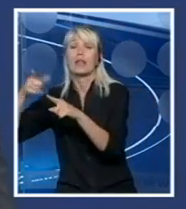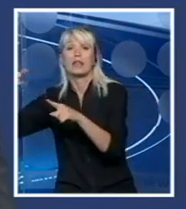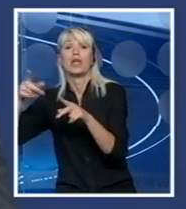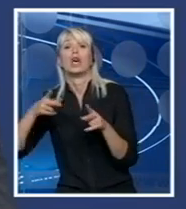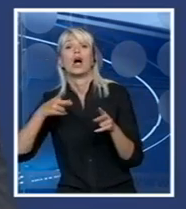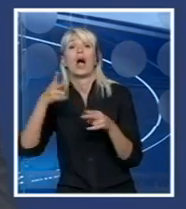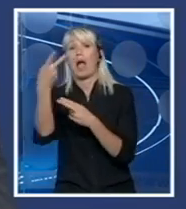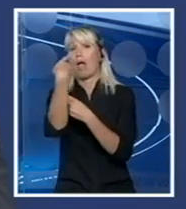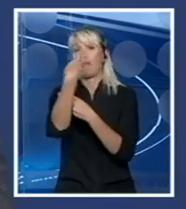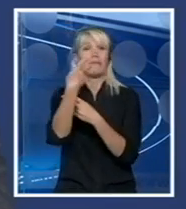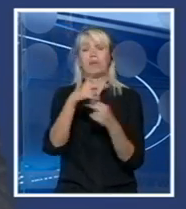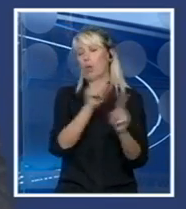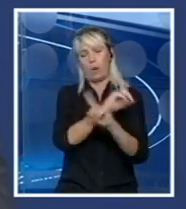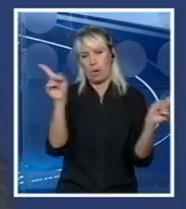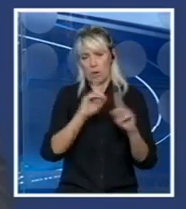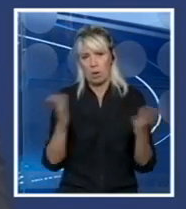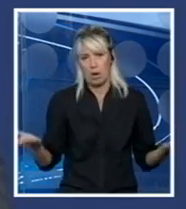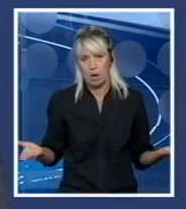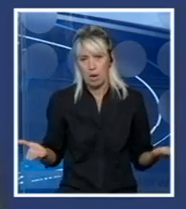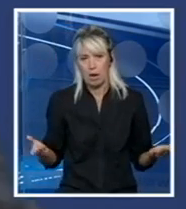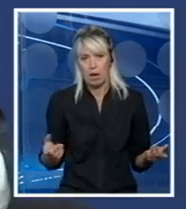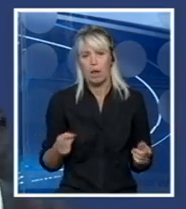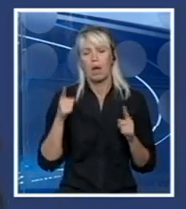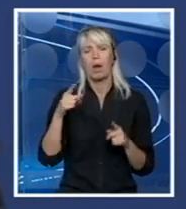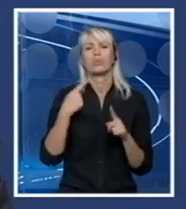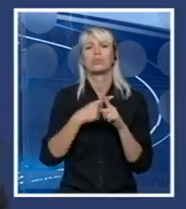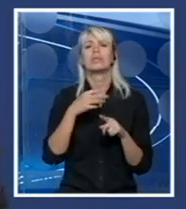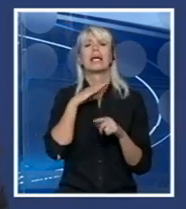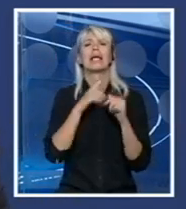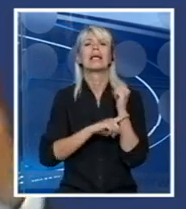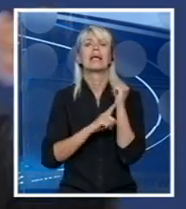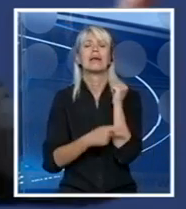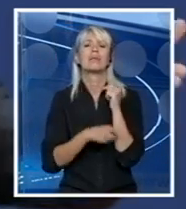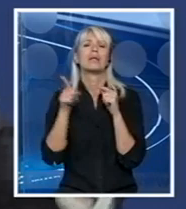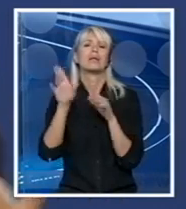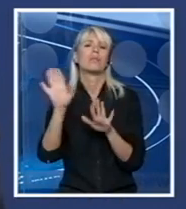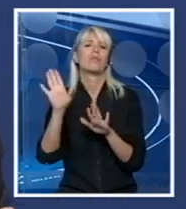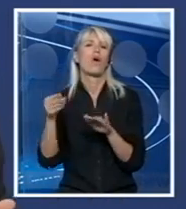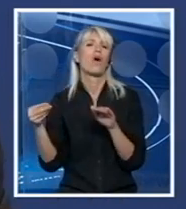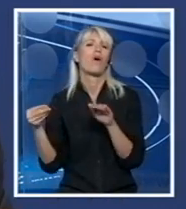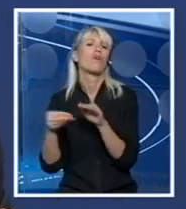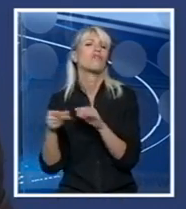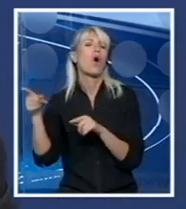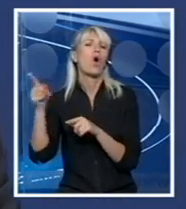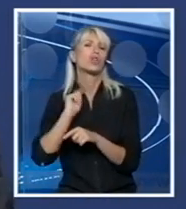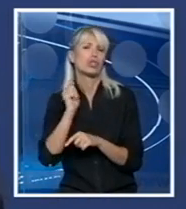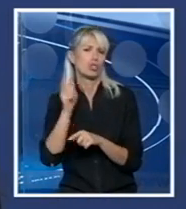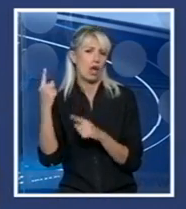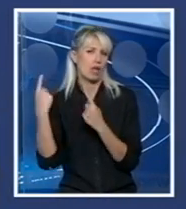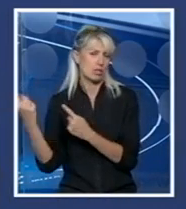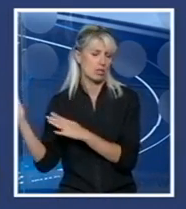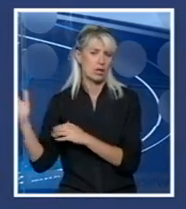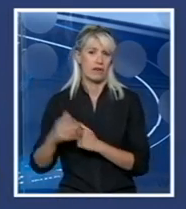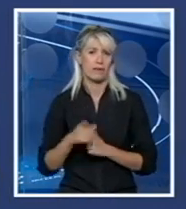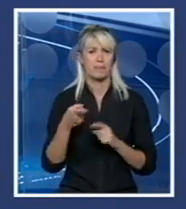rezerva. I služi samo za neke svrhe. Izborni program i gimnazije su u fondu časova nastavnika i oni mogu da idu preko platforme online. Kada je u